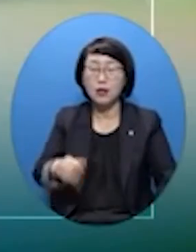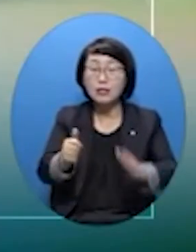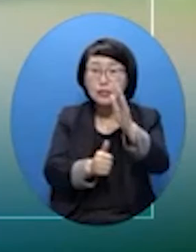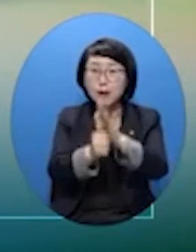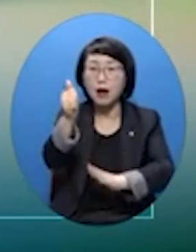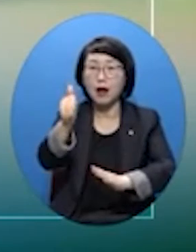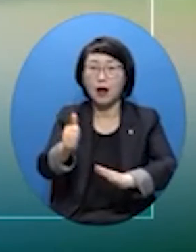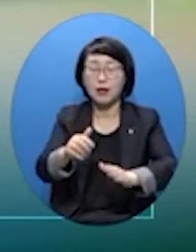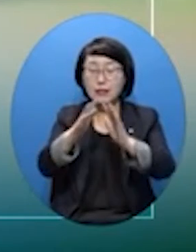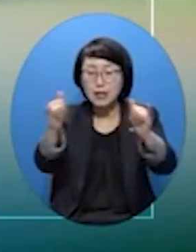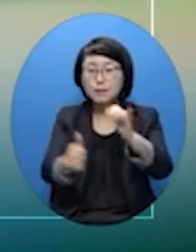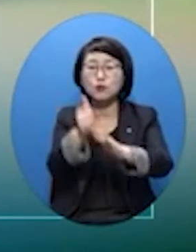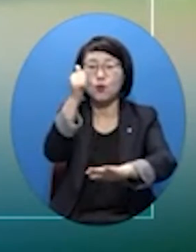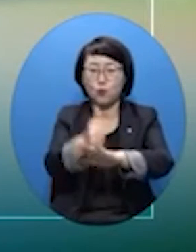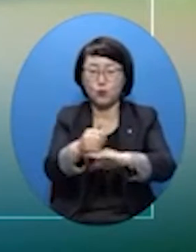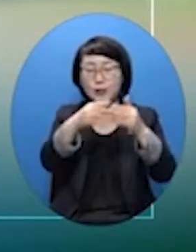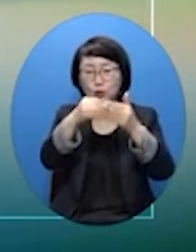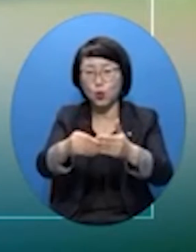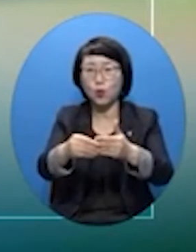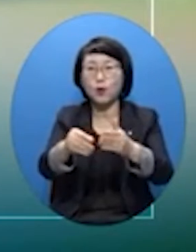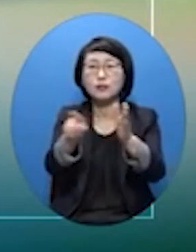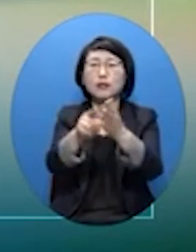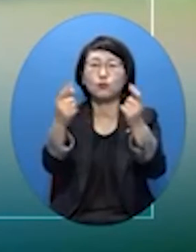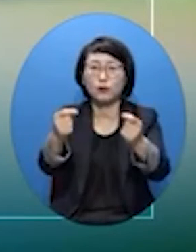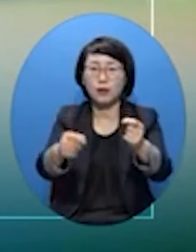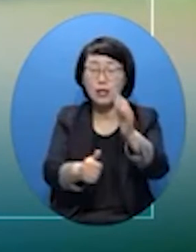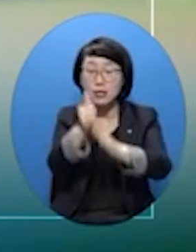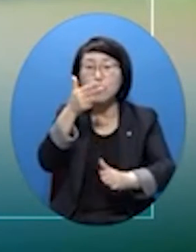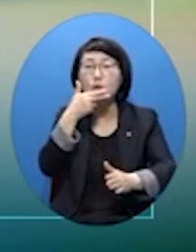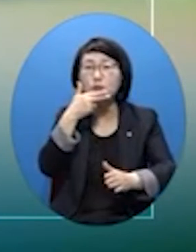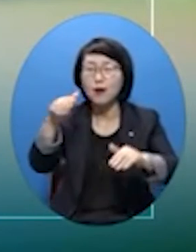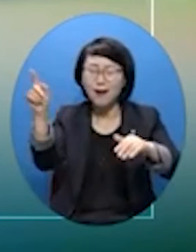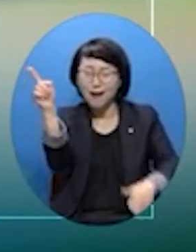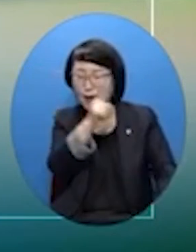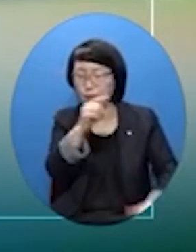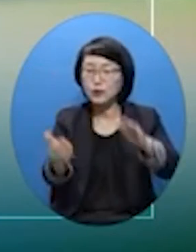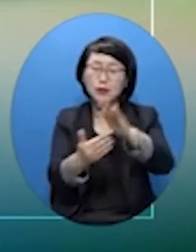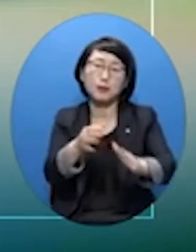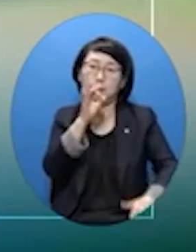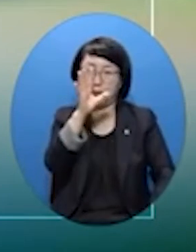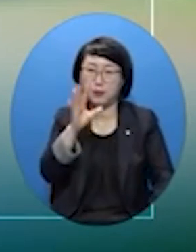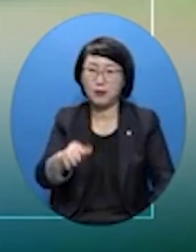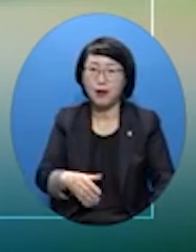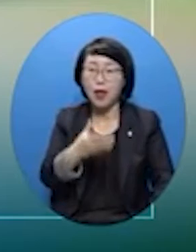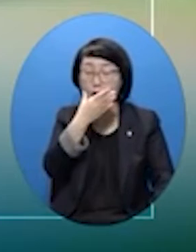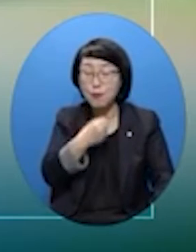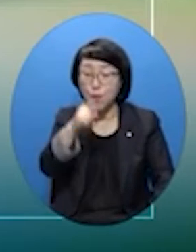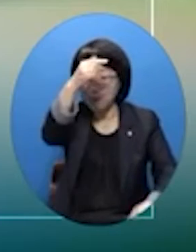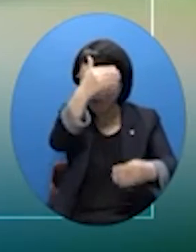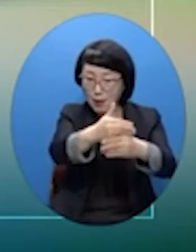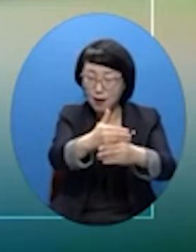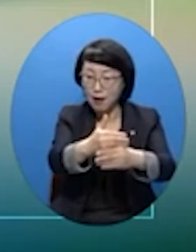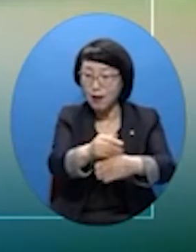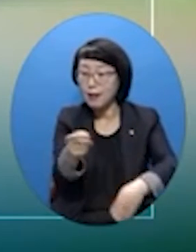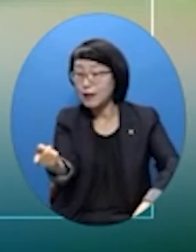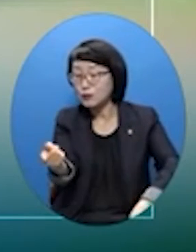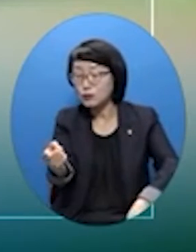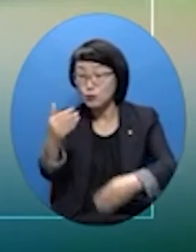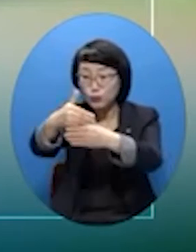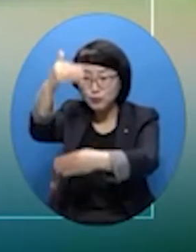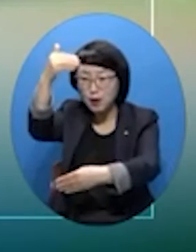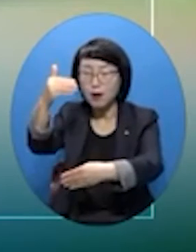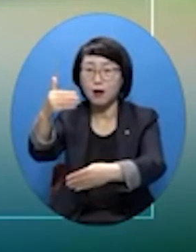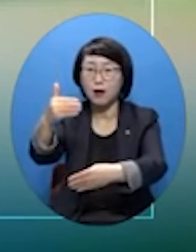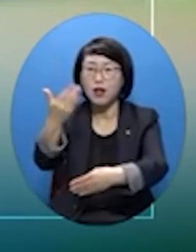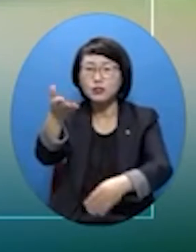희망은 인간을 성공으로 인도하는 신앙이다. 희망이 없으면 아무것도 이룰 수 없다. 행복의 한쪽 문이 닫히면 다른 쪽 문이